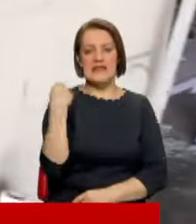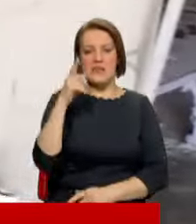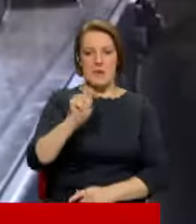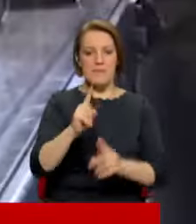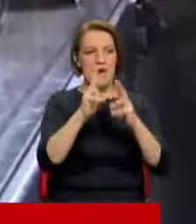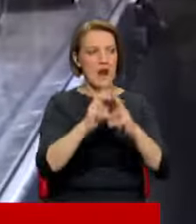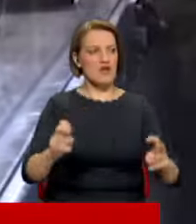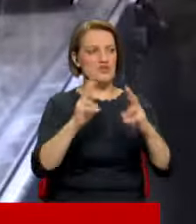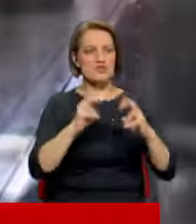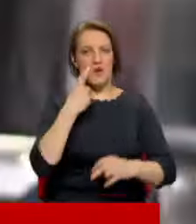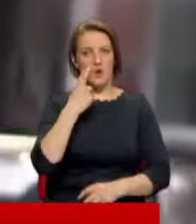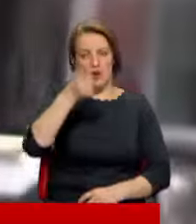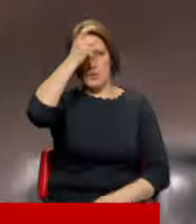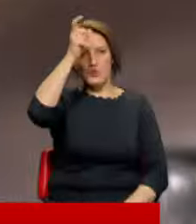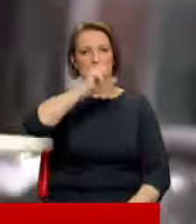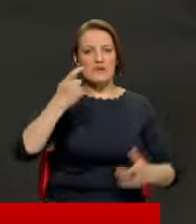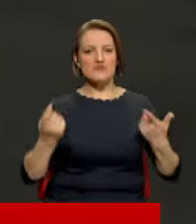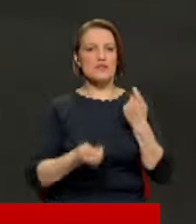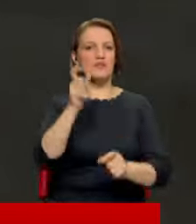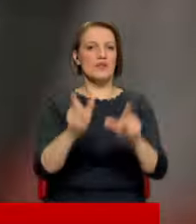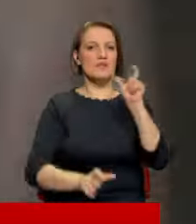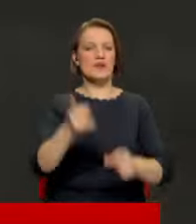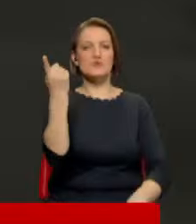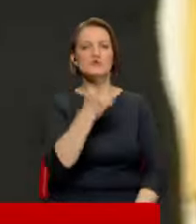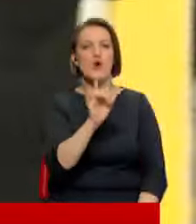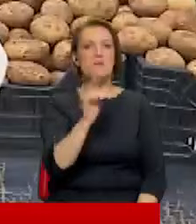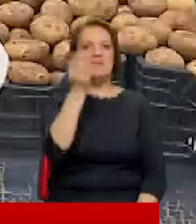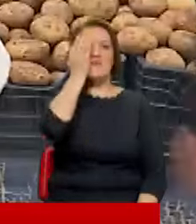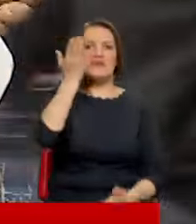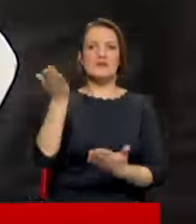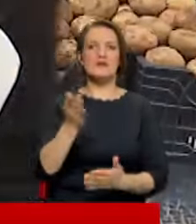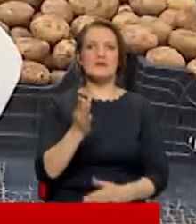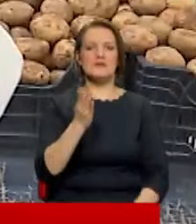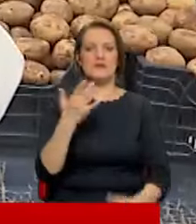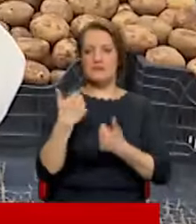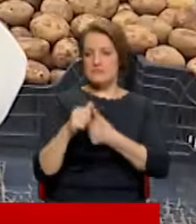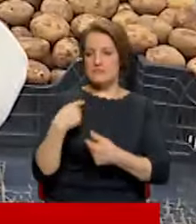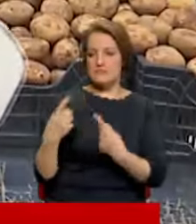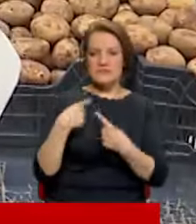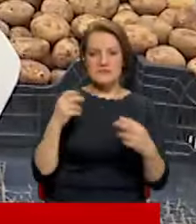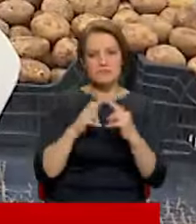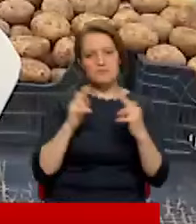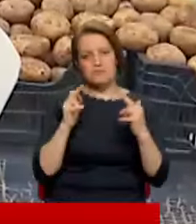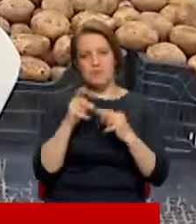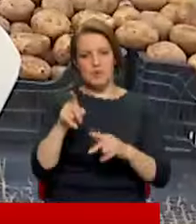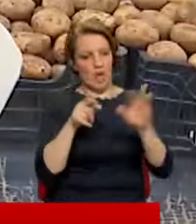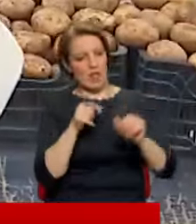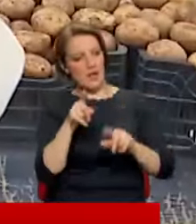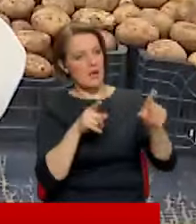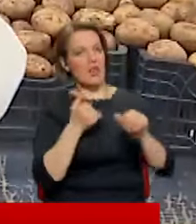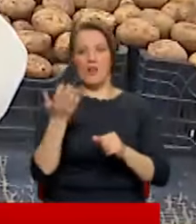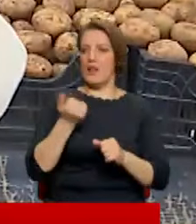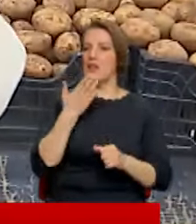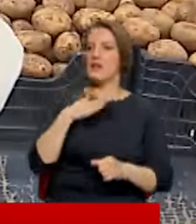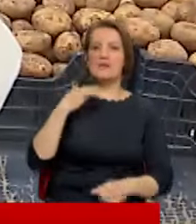bir araştırmaya göre ise Türkiye'de çalışanların % 155'i yoksul kocakarı birbirimizi yiyoruz şunu Al bunu al